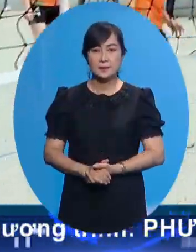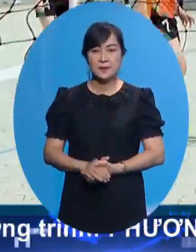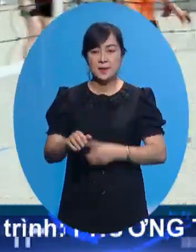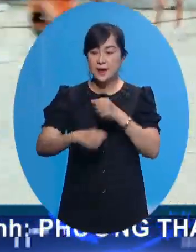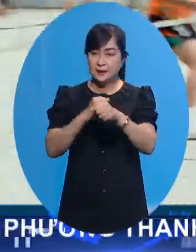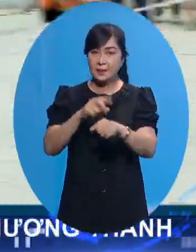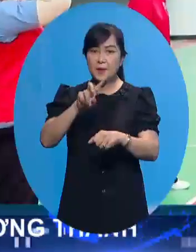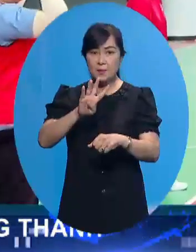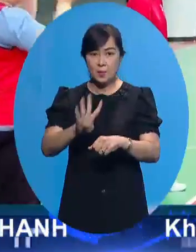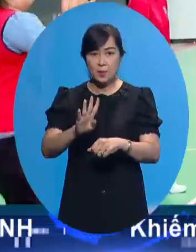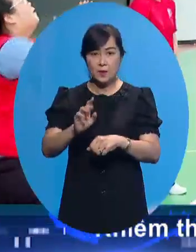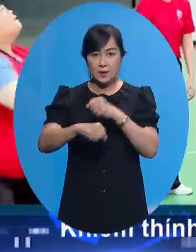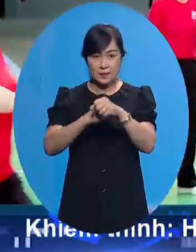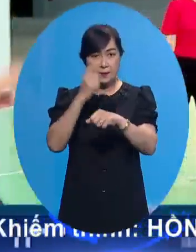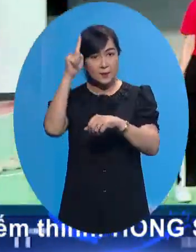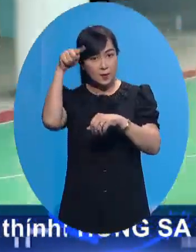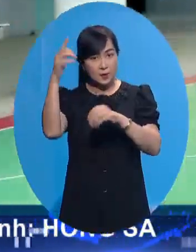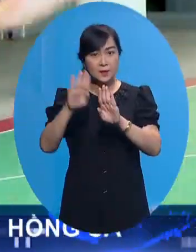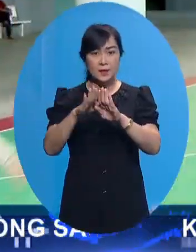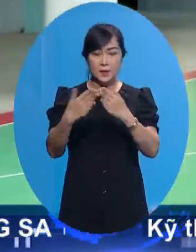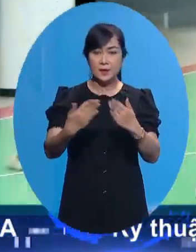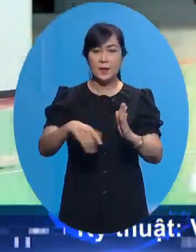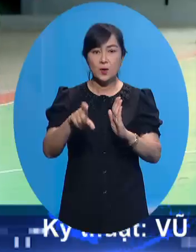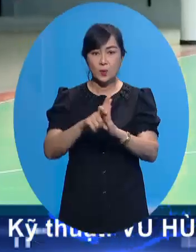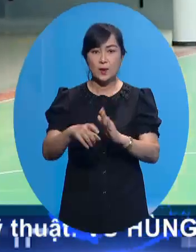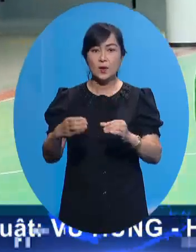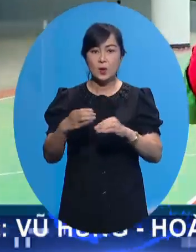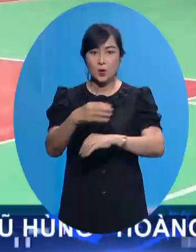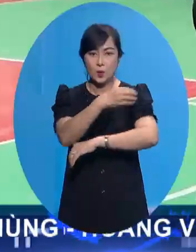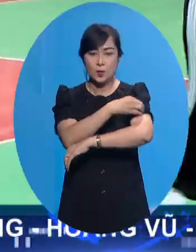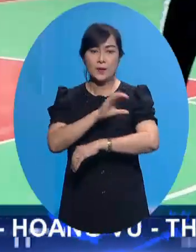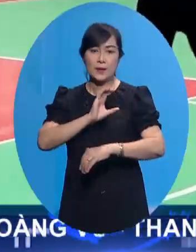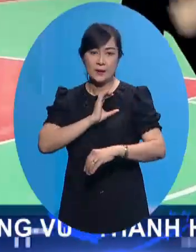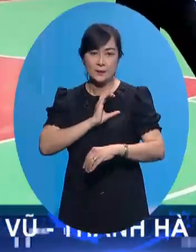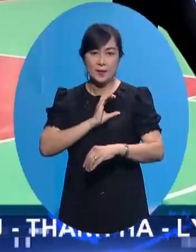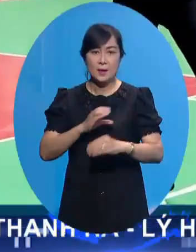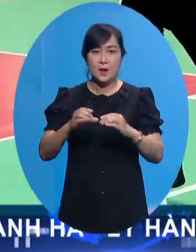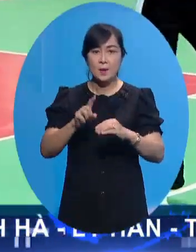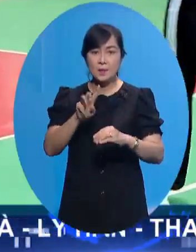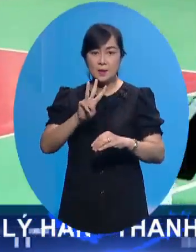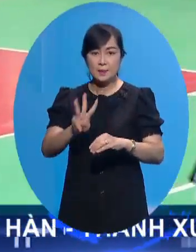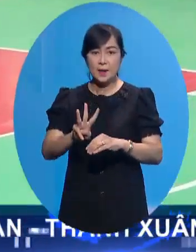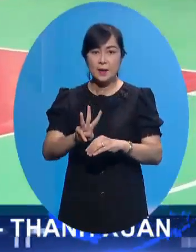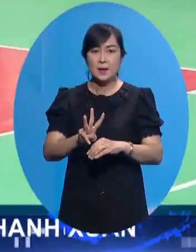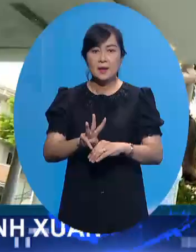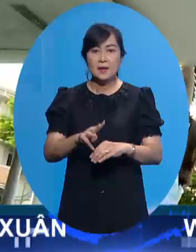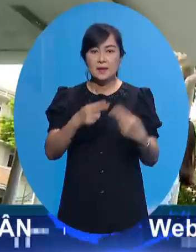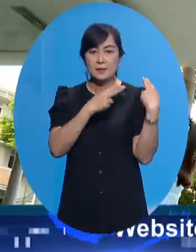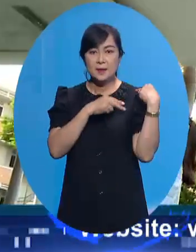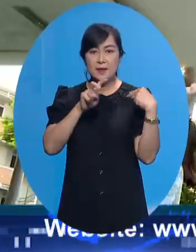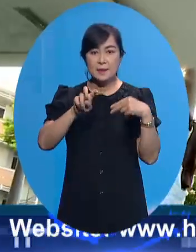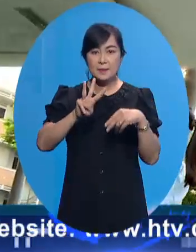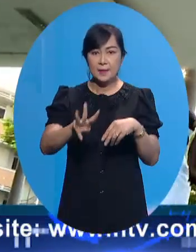năm 2024 là năm đầu tiên triển khai thực hiện nghị quyết đ hội Công đoàn các cấp và đại hội 13 Công đoàn Việt Nam Nhiệm